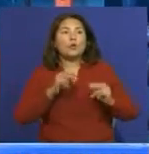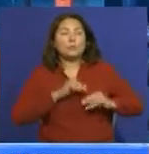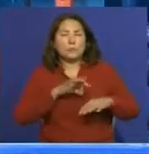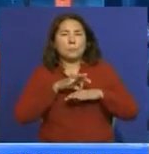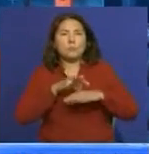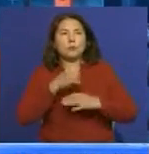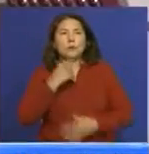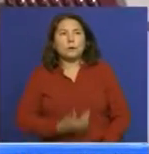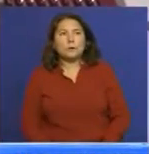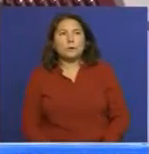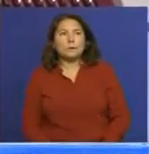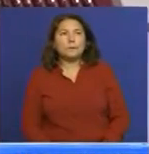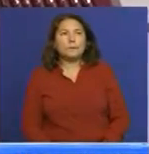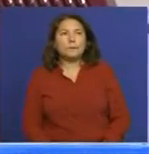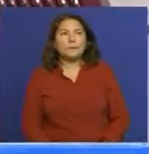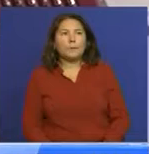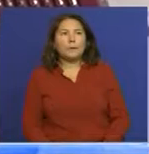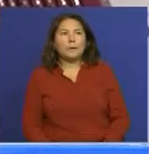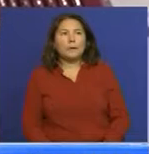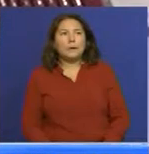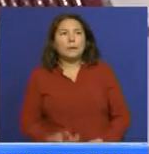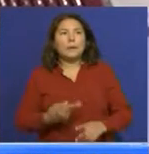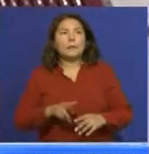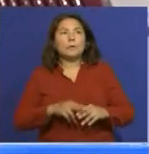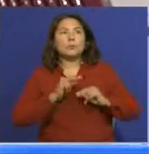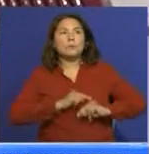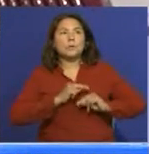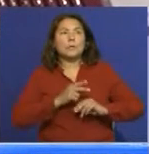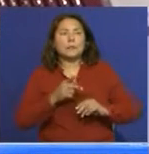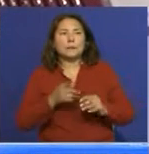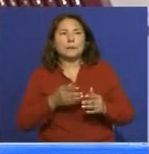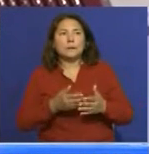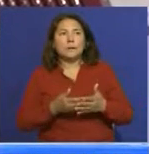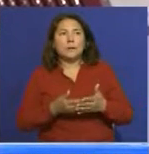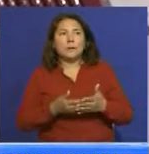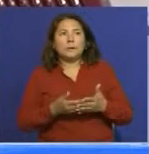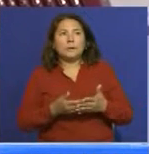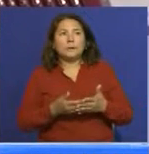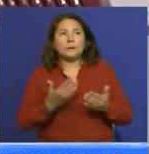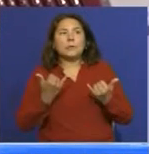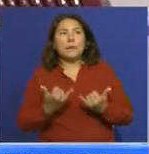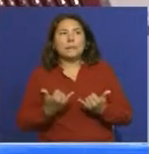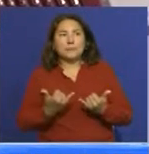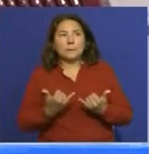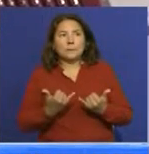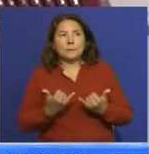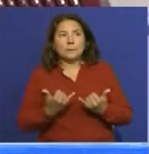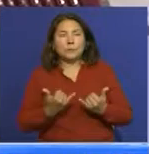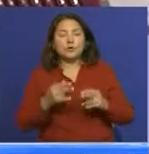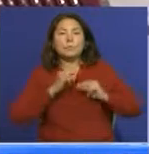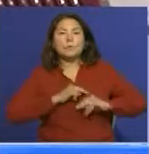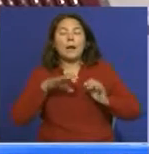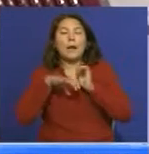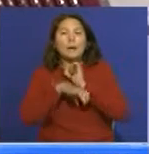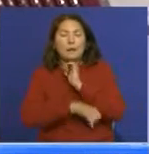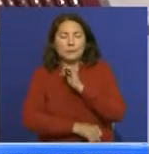жүргізілуде. Еділ суын тәулігіне 30 мың текше метрге тазалайтын нысан қазіргі таңда құрылыс жұмыстар